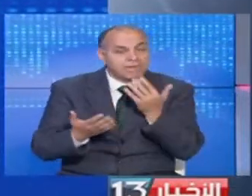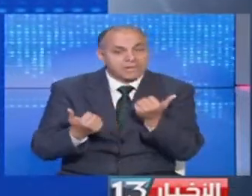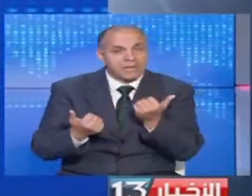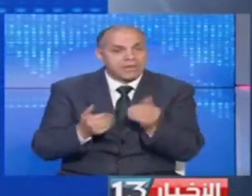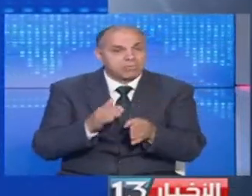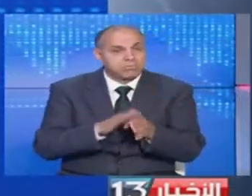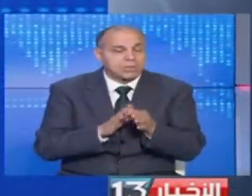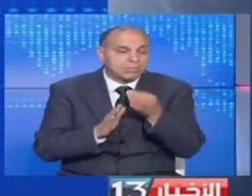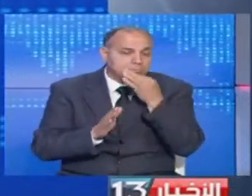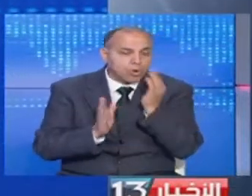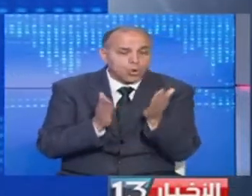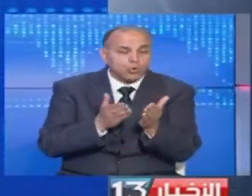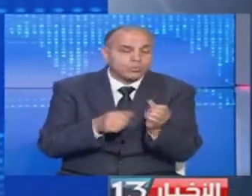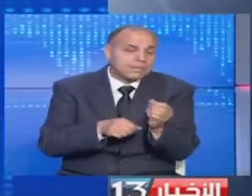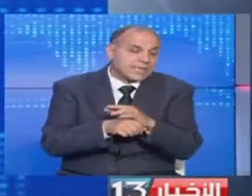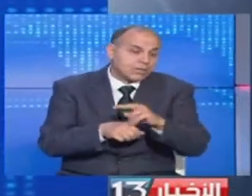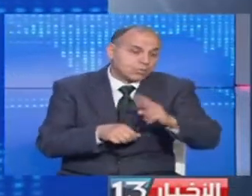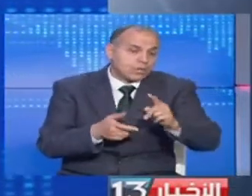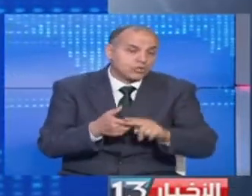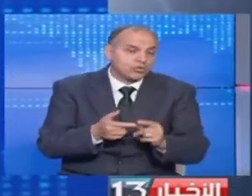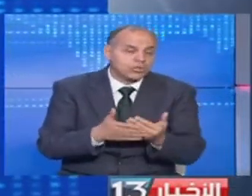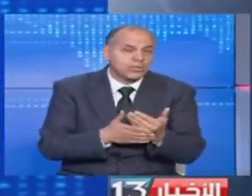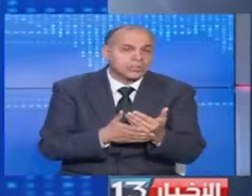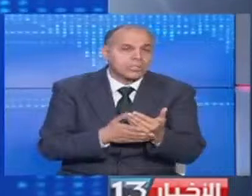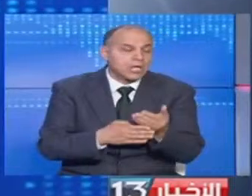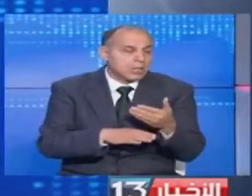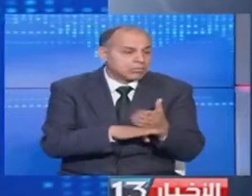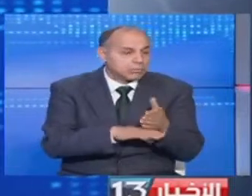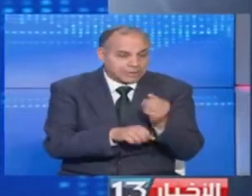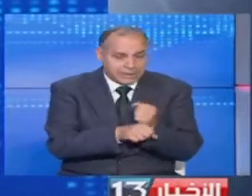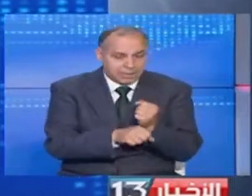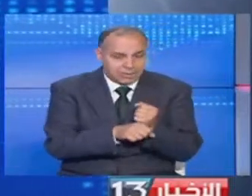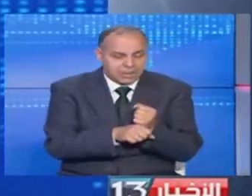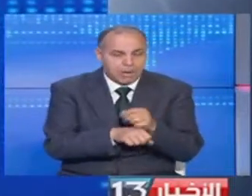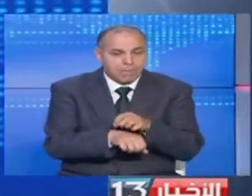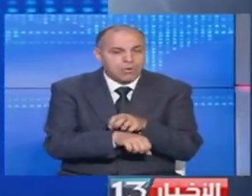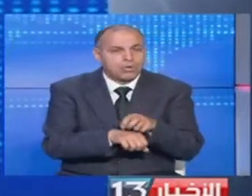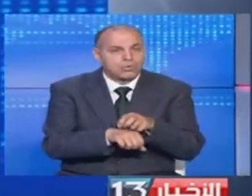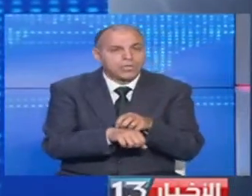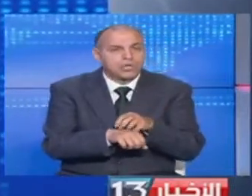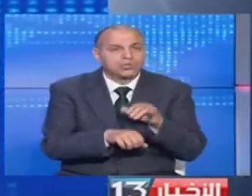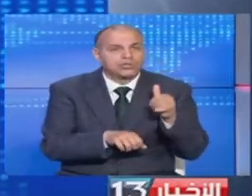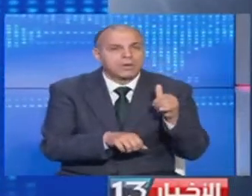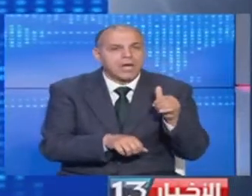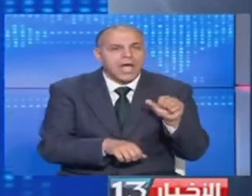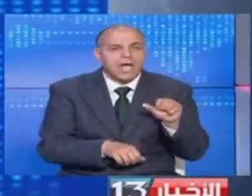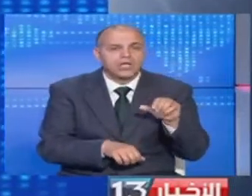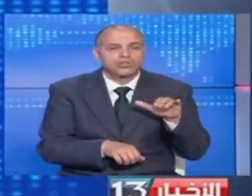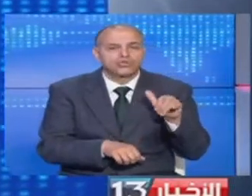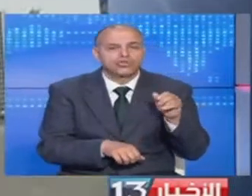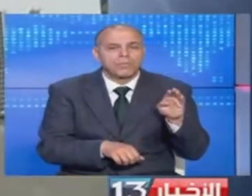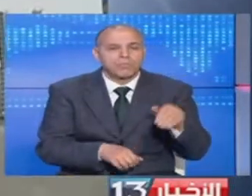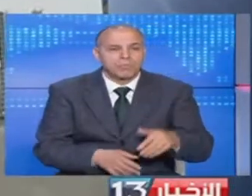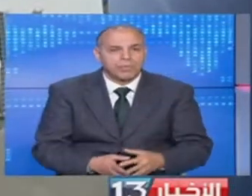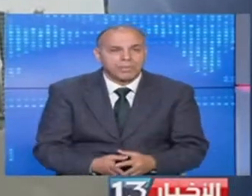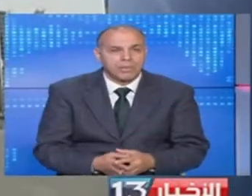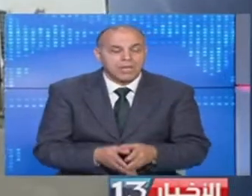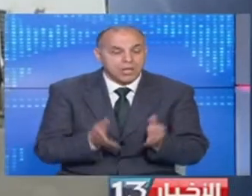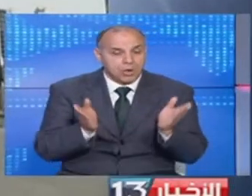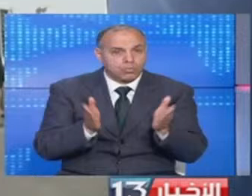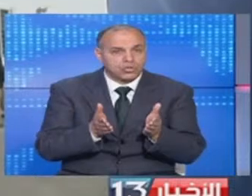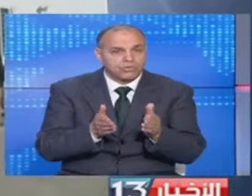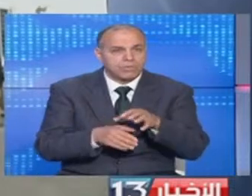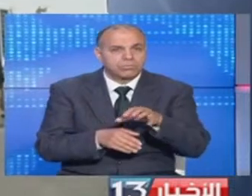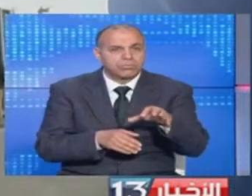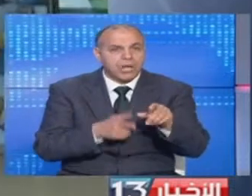انطلاق استغلال قسم كوفي تسعه عشر المنتهيه اشغاله بمعتمديه في المستشفى